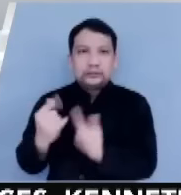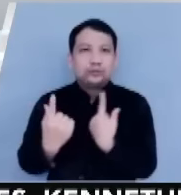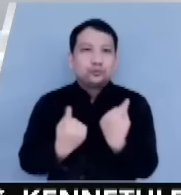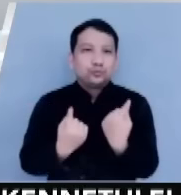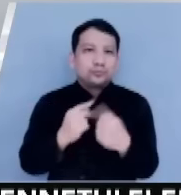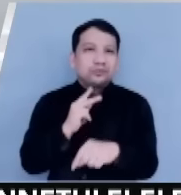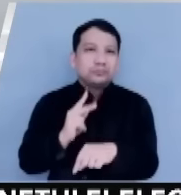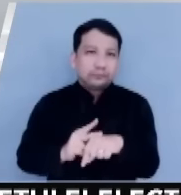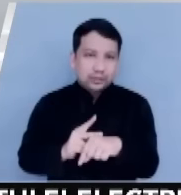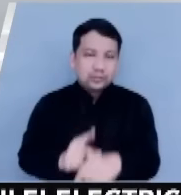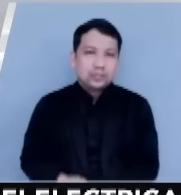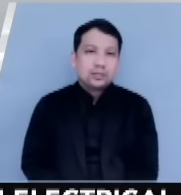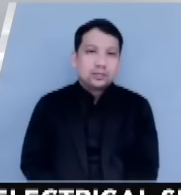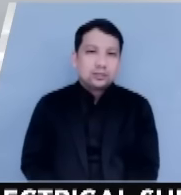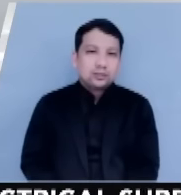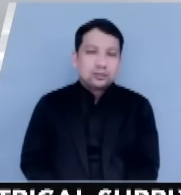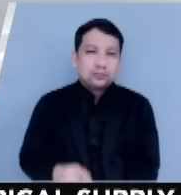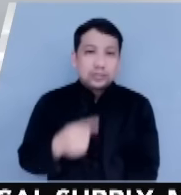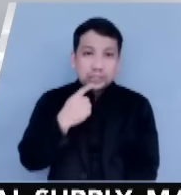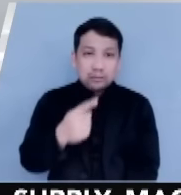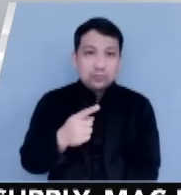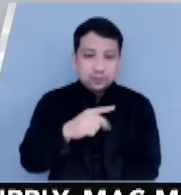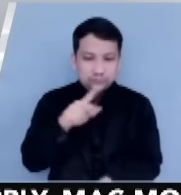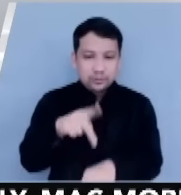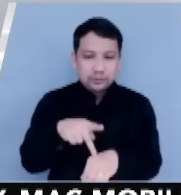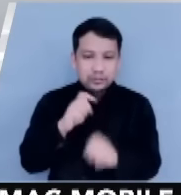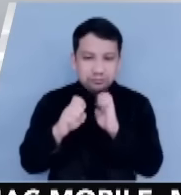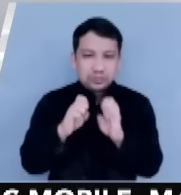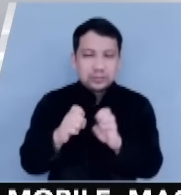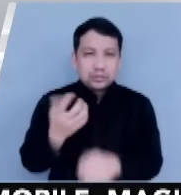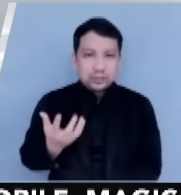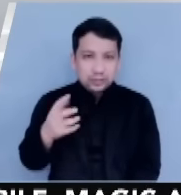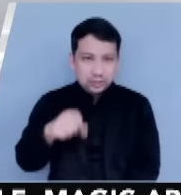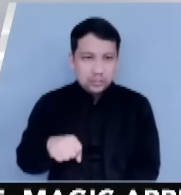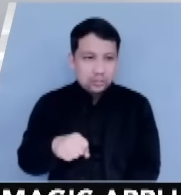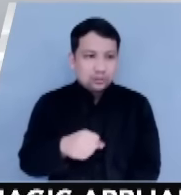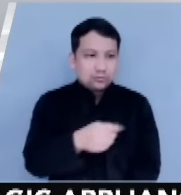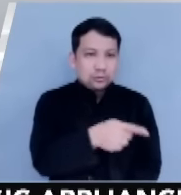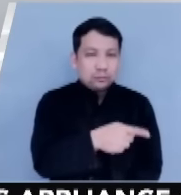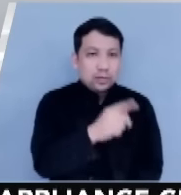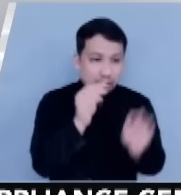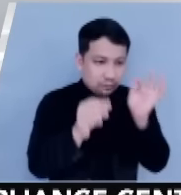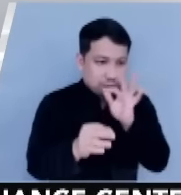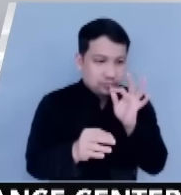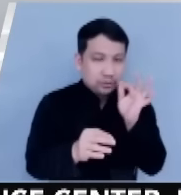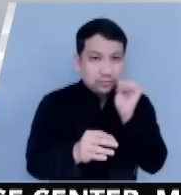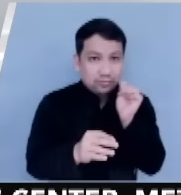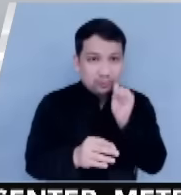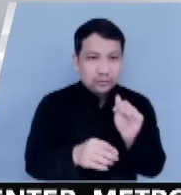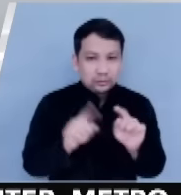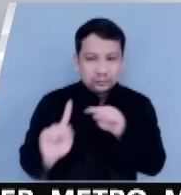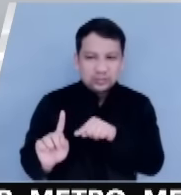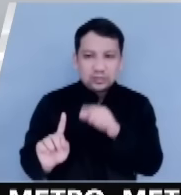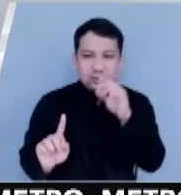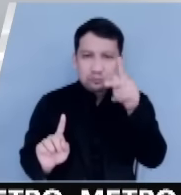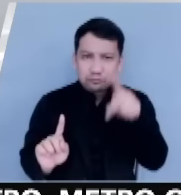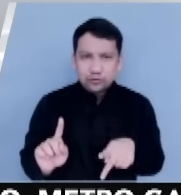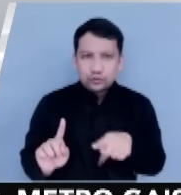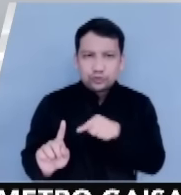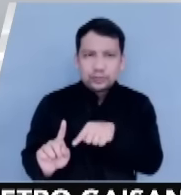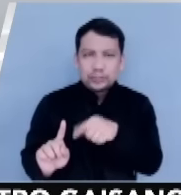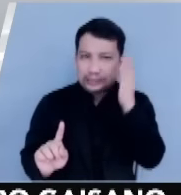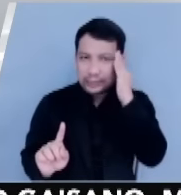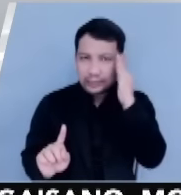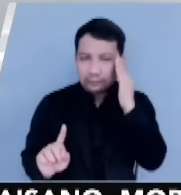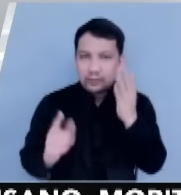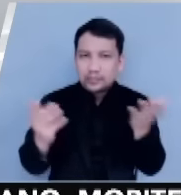Sa pahayag ng Philippine Embassy sa Cambodia, nirecruit umano ang mga Pilipina ng isang taong inaalam pa ang pagkakakilanlan at